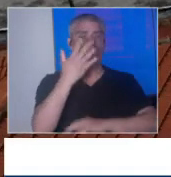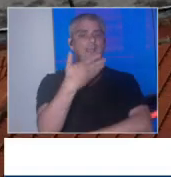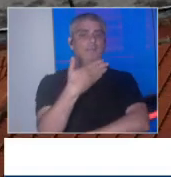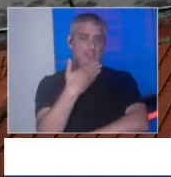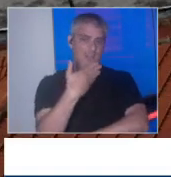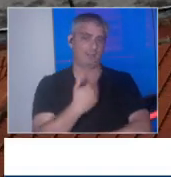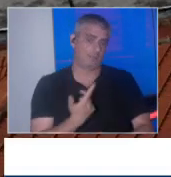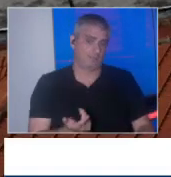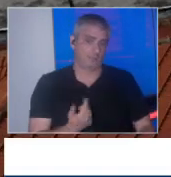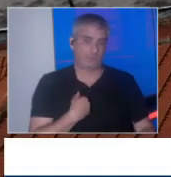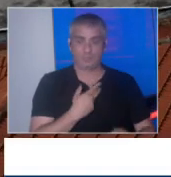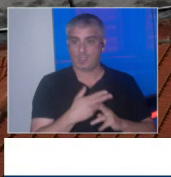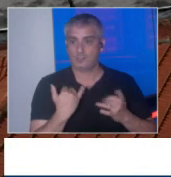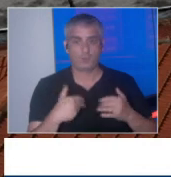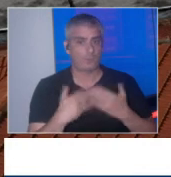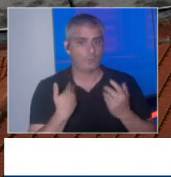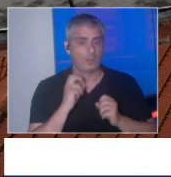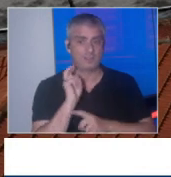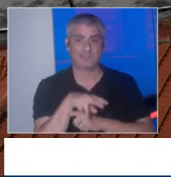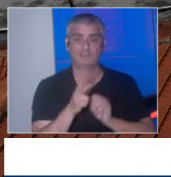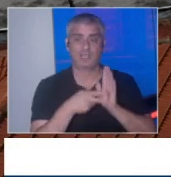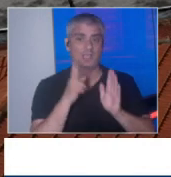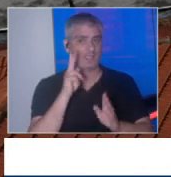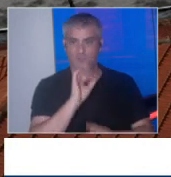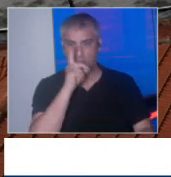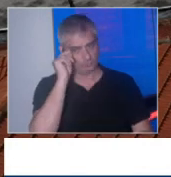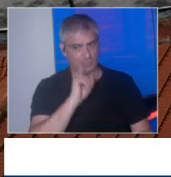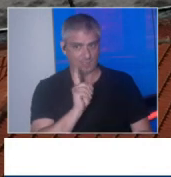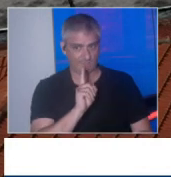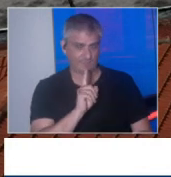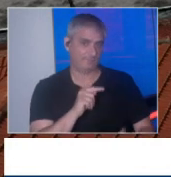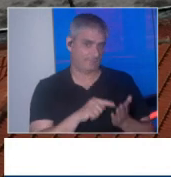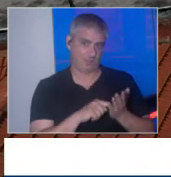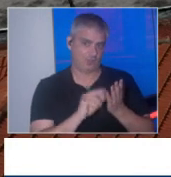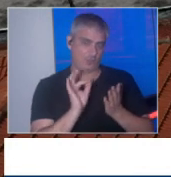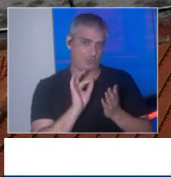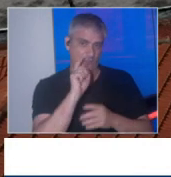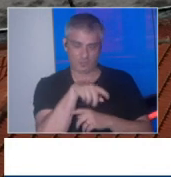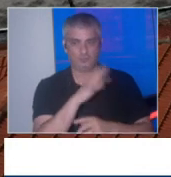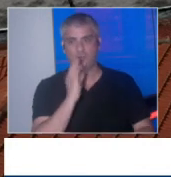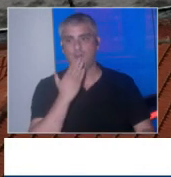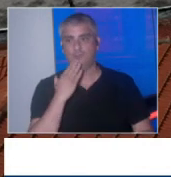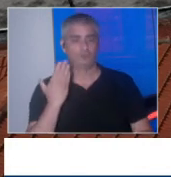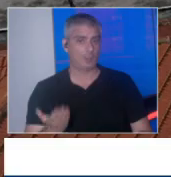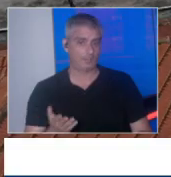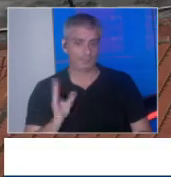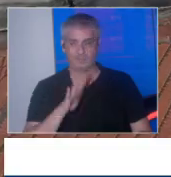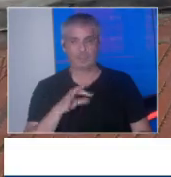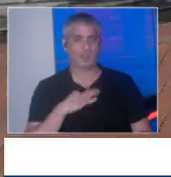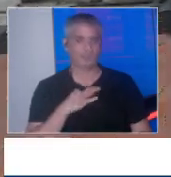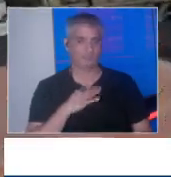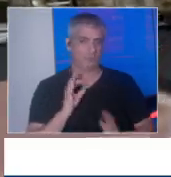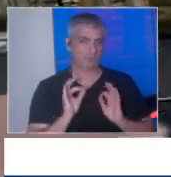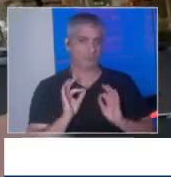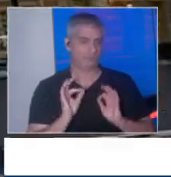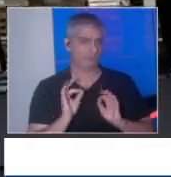המדינה אנחנו עושים. אני רק בבוקר נסעתי ברכבת הקלה, לא של תל אביב, כי עוד לא פעילה, אלא של ירושלים, גם ילדיי